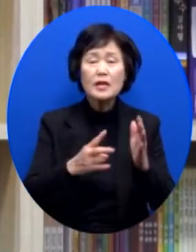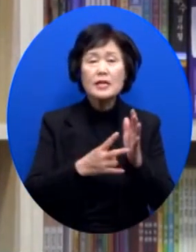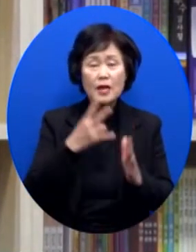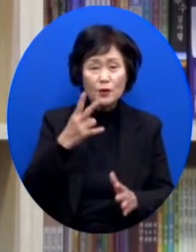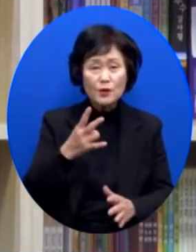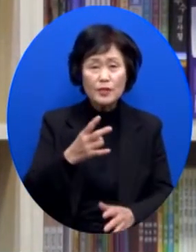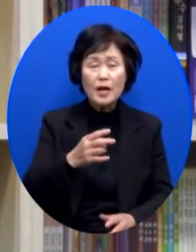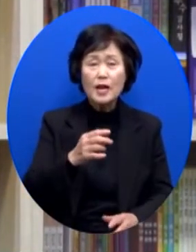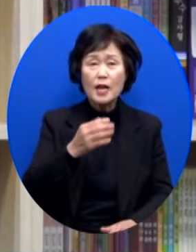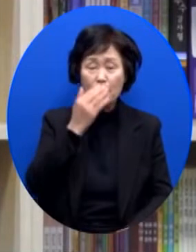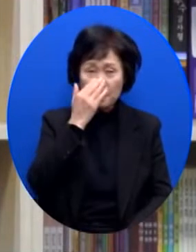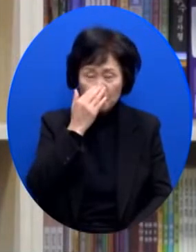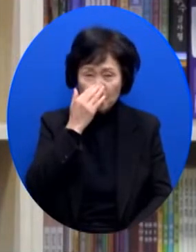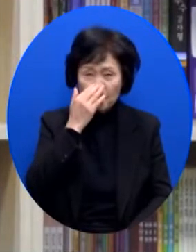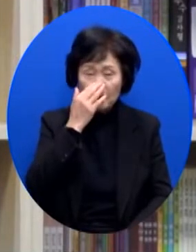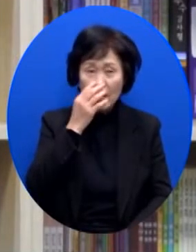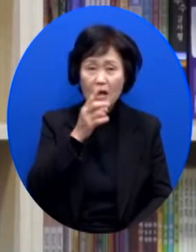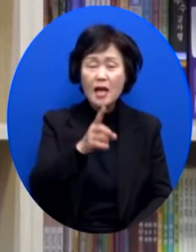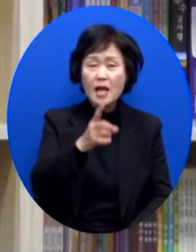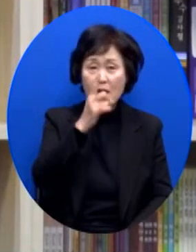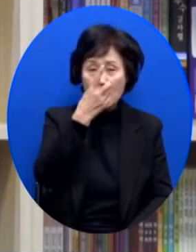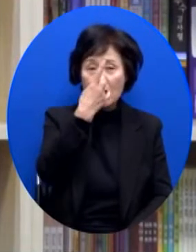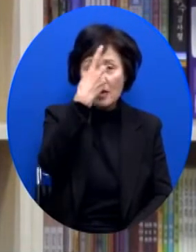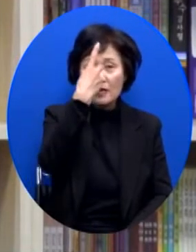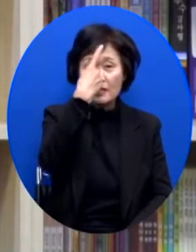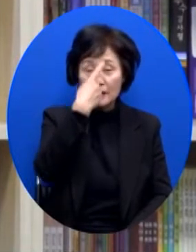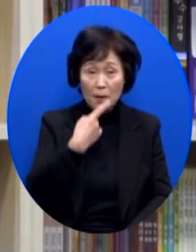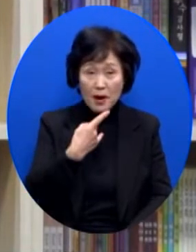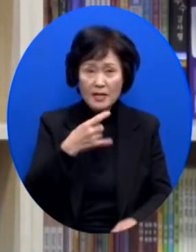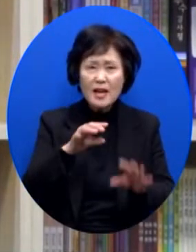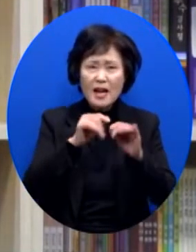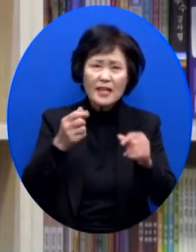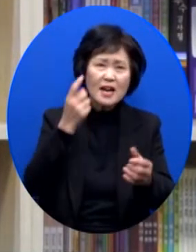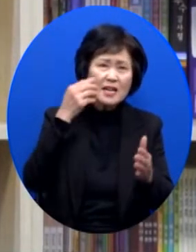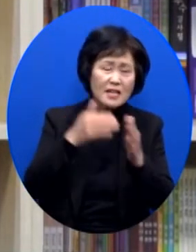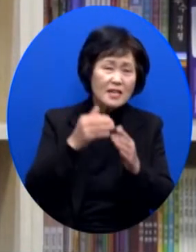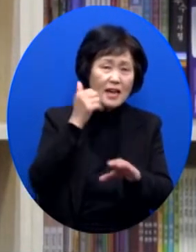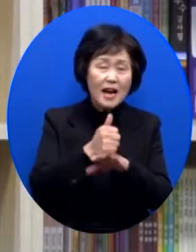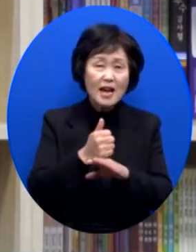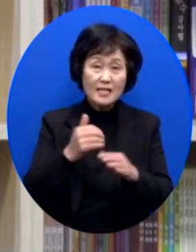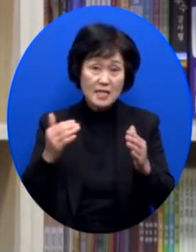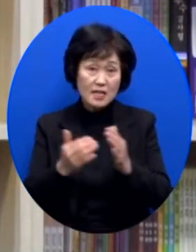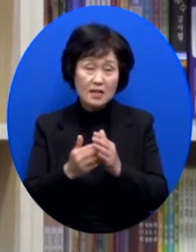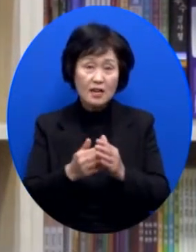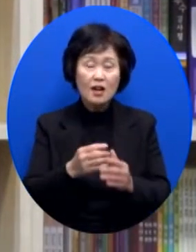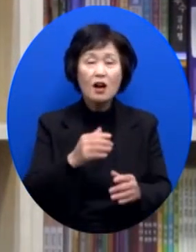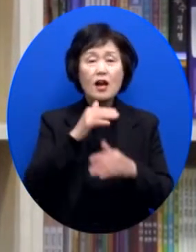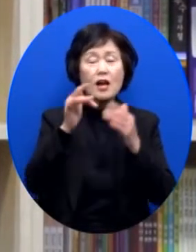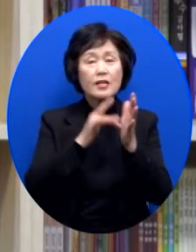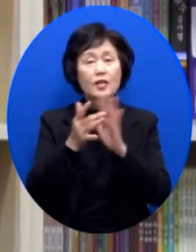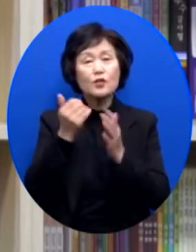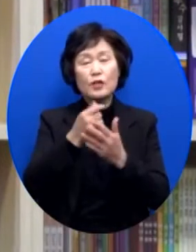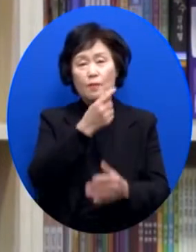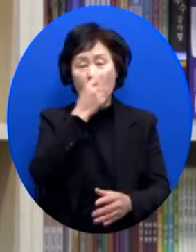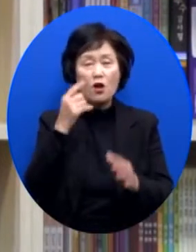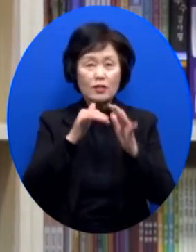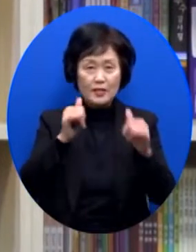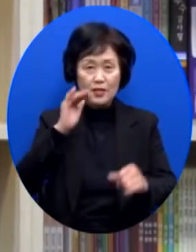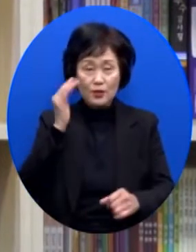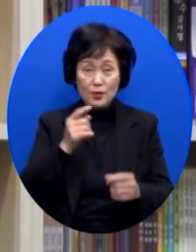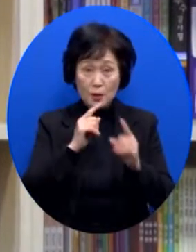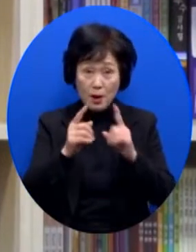사마리아 땅 끝까지 이르러 증인이 되리라 우리 각자 각자가 정치 경제 사회 문화 모든